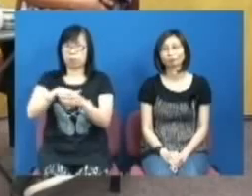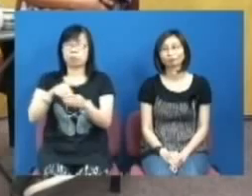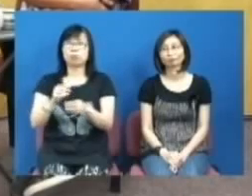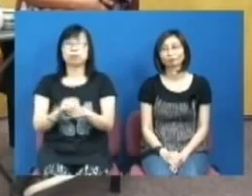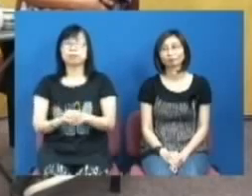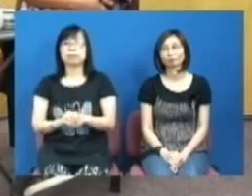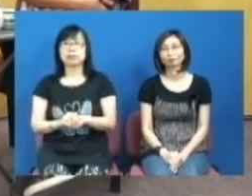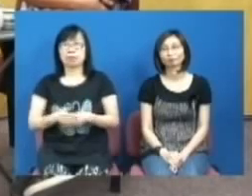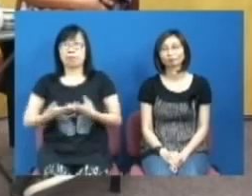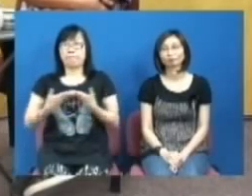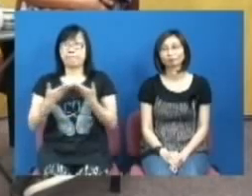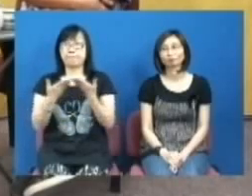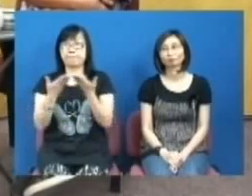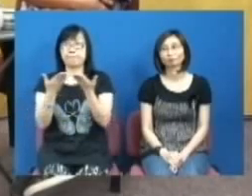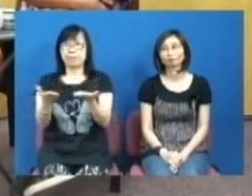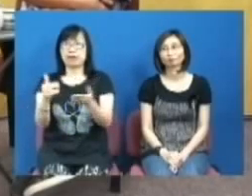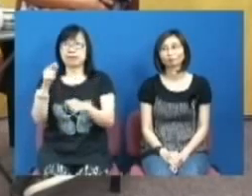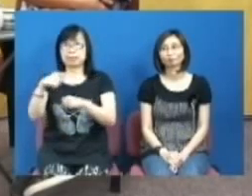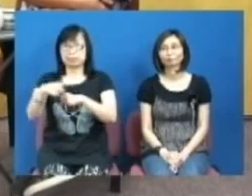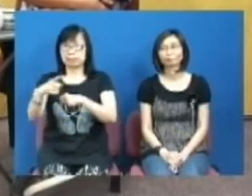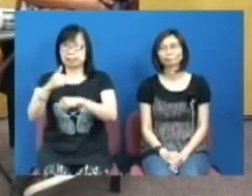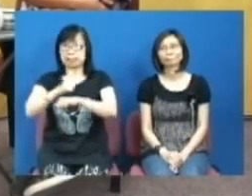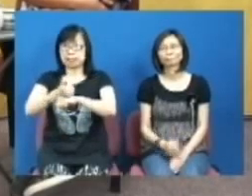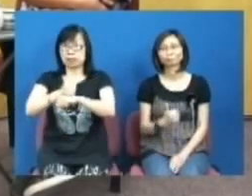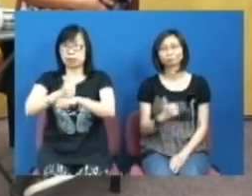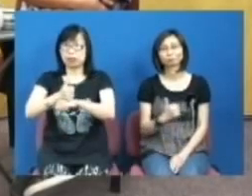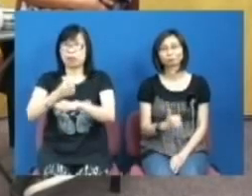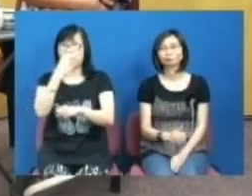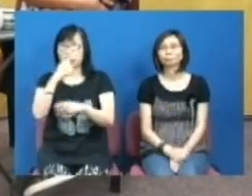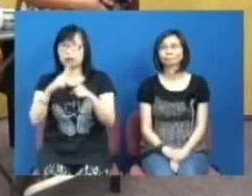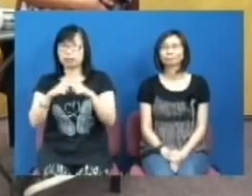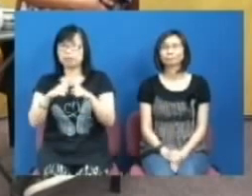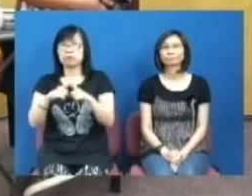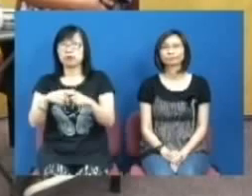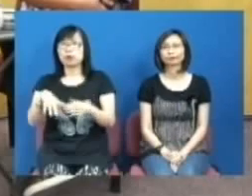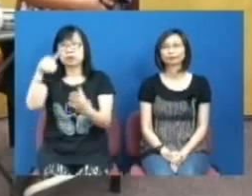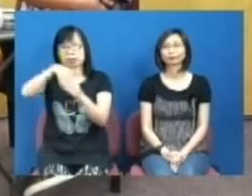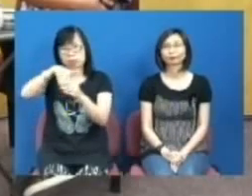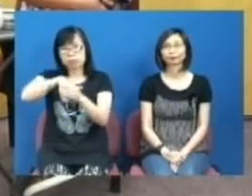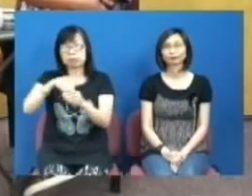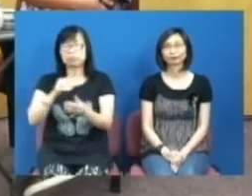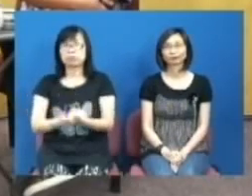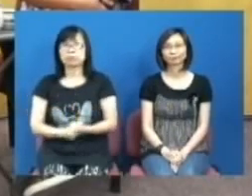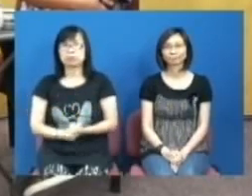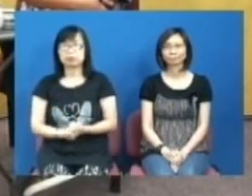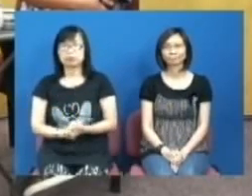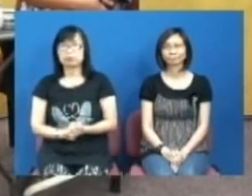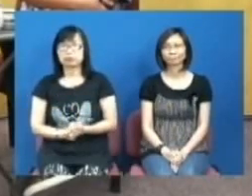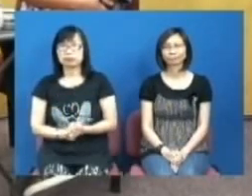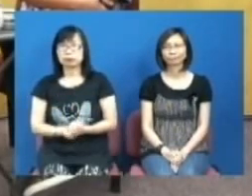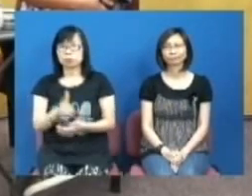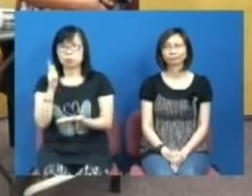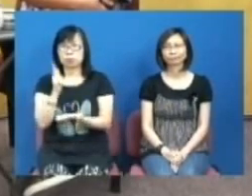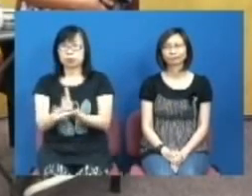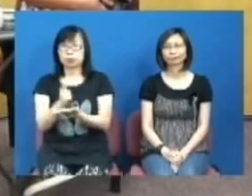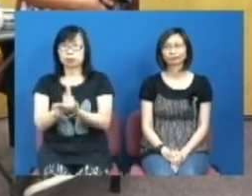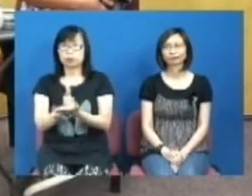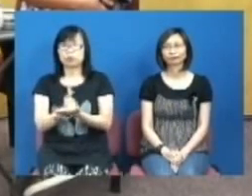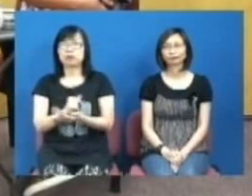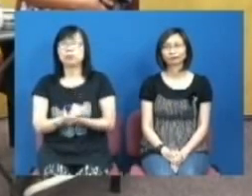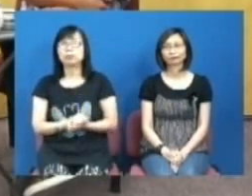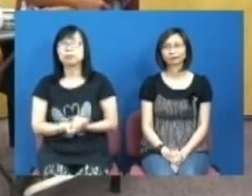係希望俾一次機會俾香港人投票啫嘛。佢做唔做唔緊要啊，最緊要那個 candidate 第一是